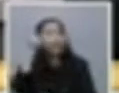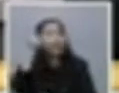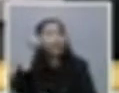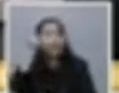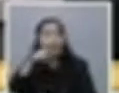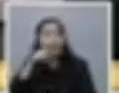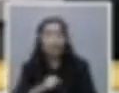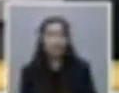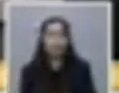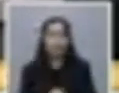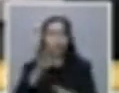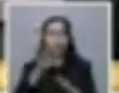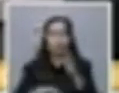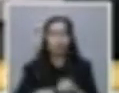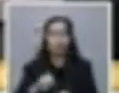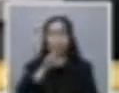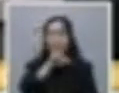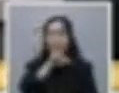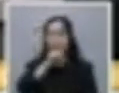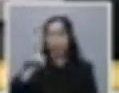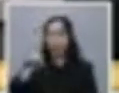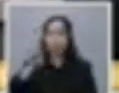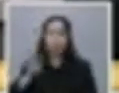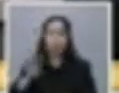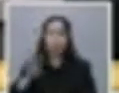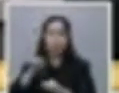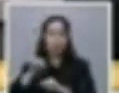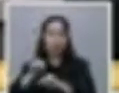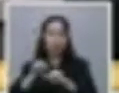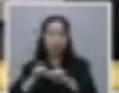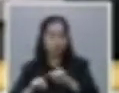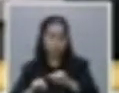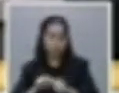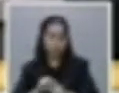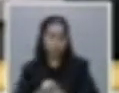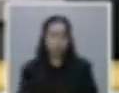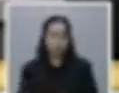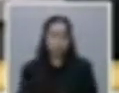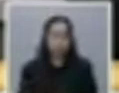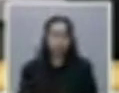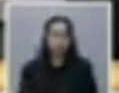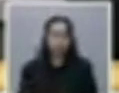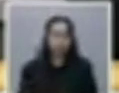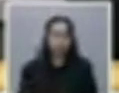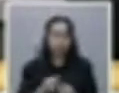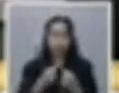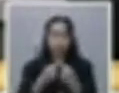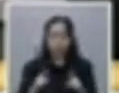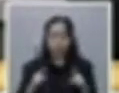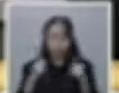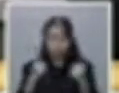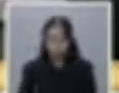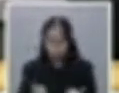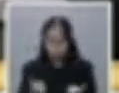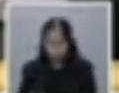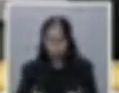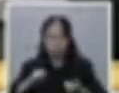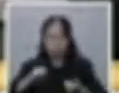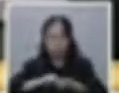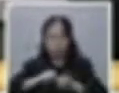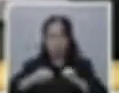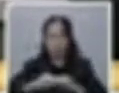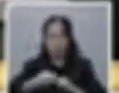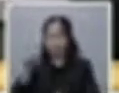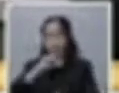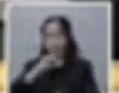อยู่ที่3ถึง4ร้อยละ3ถึง4แต่สิ่งที่เราพบขนาดนี้นะครับ